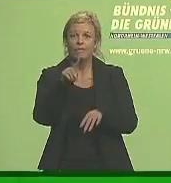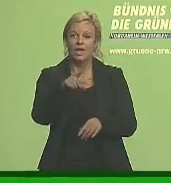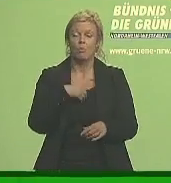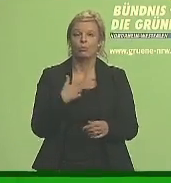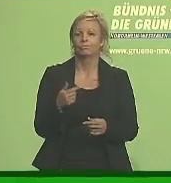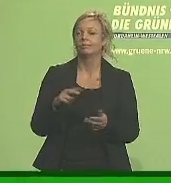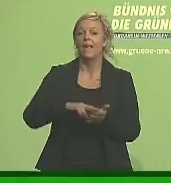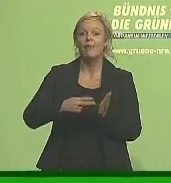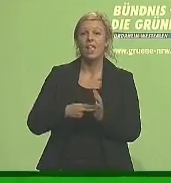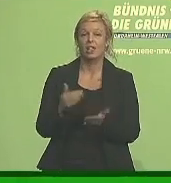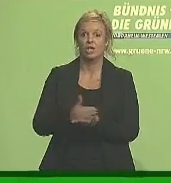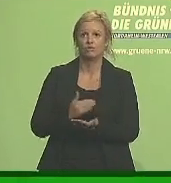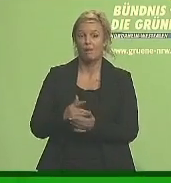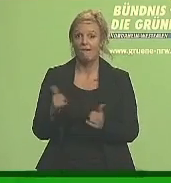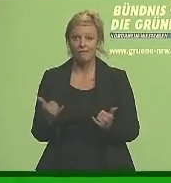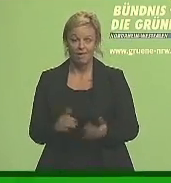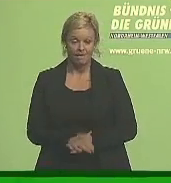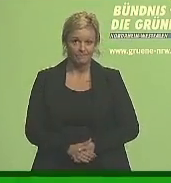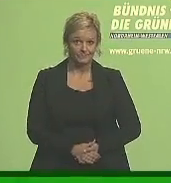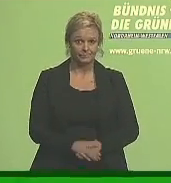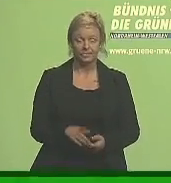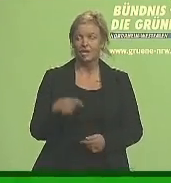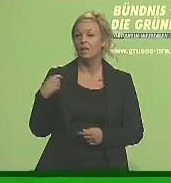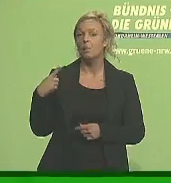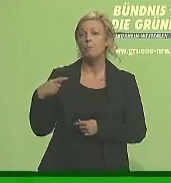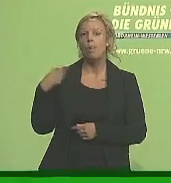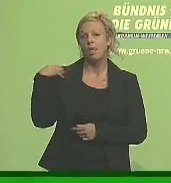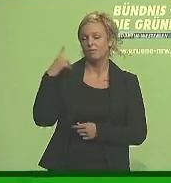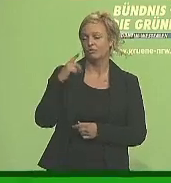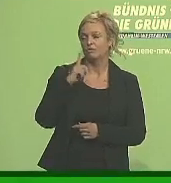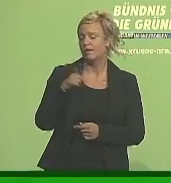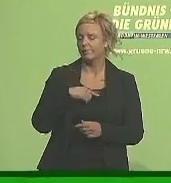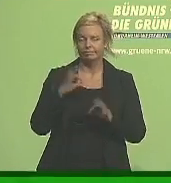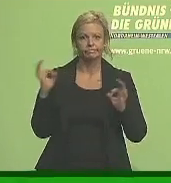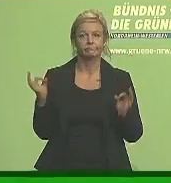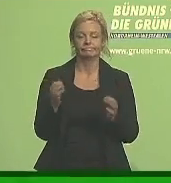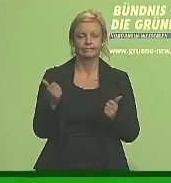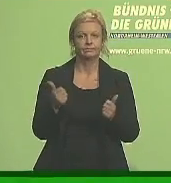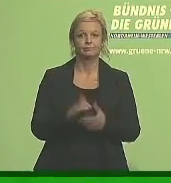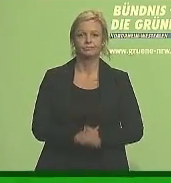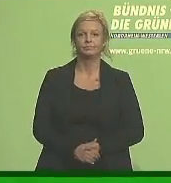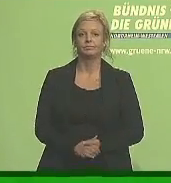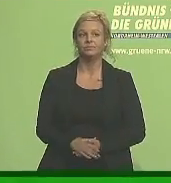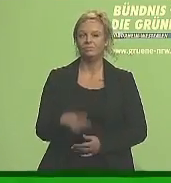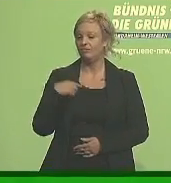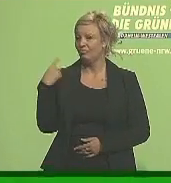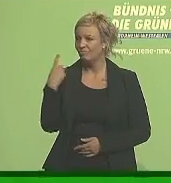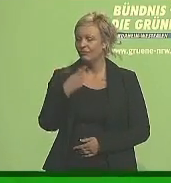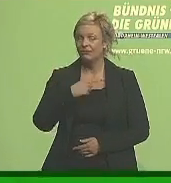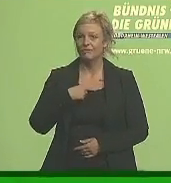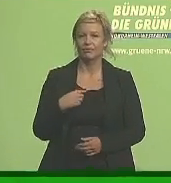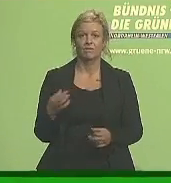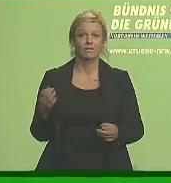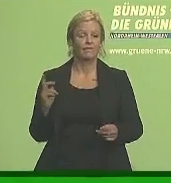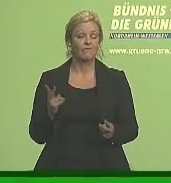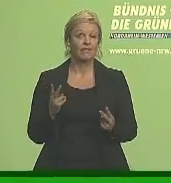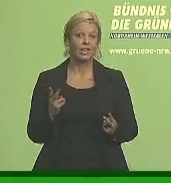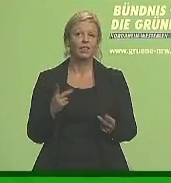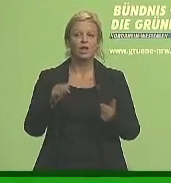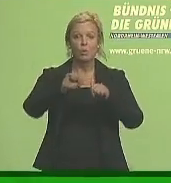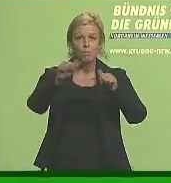schon wunderbar dargestellt. Wir müssen dafür sorgen, dass die Modellprojekte, die die Landesregierung,